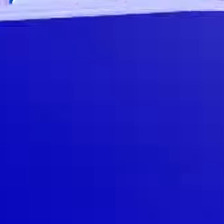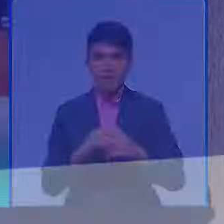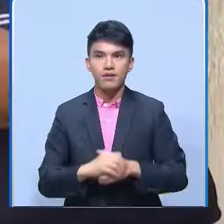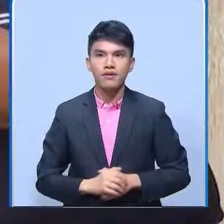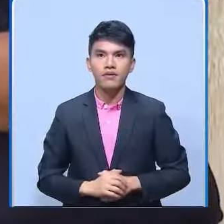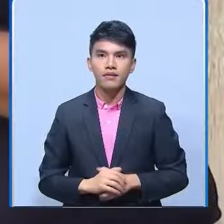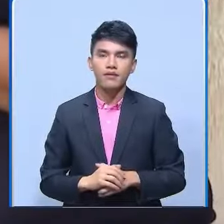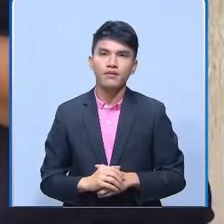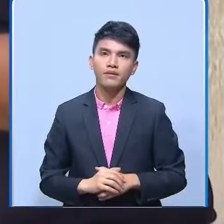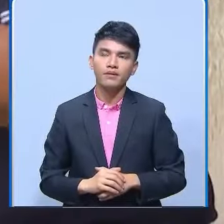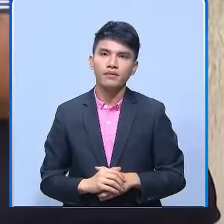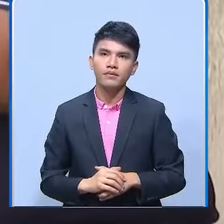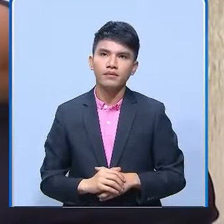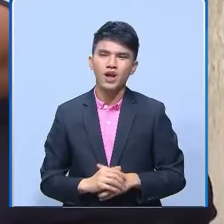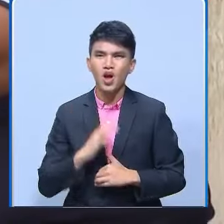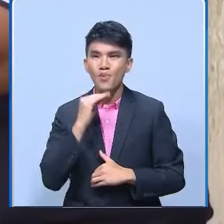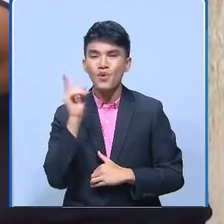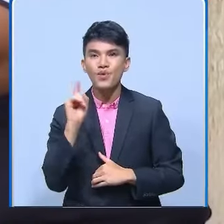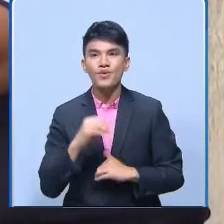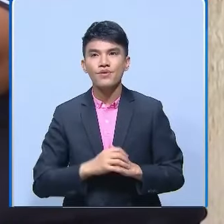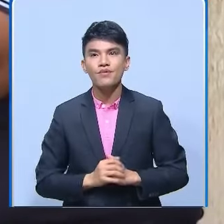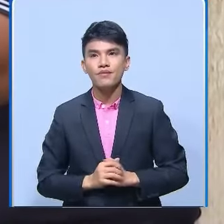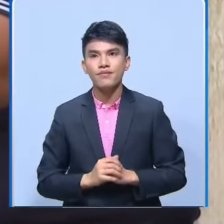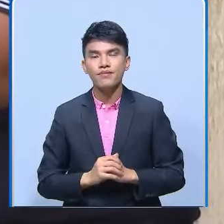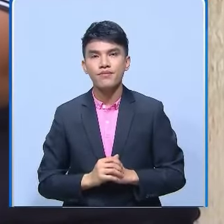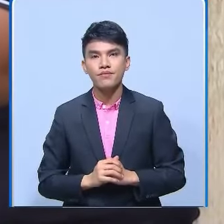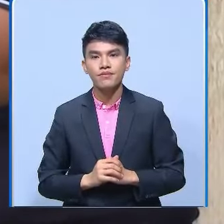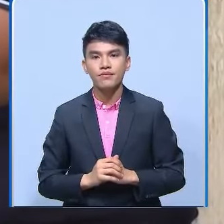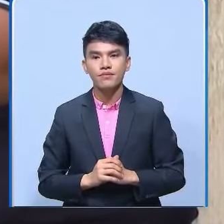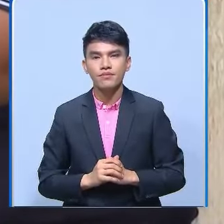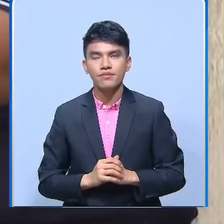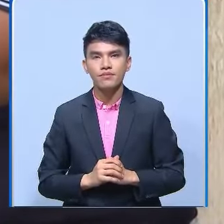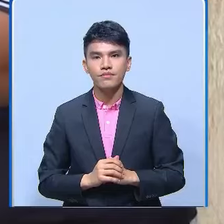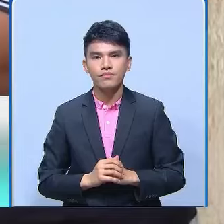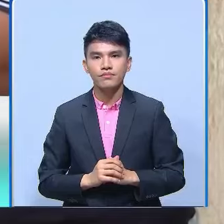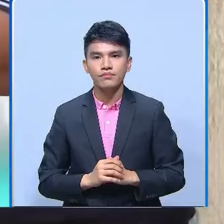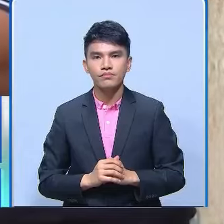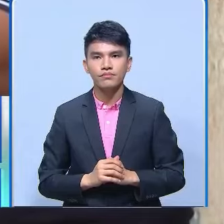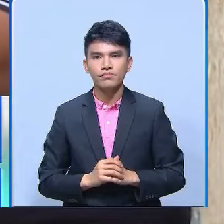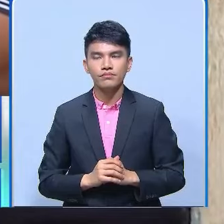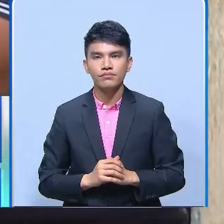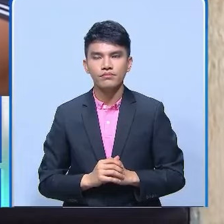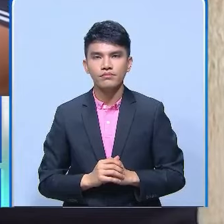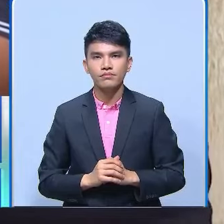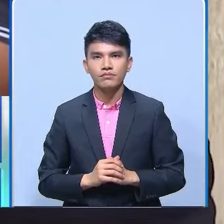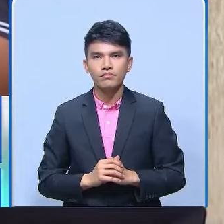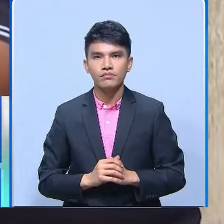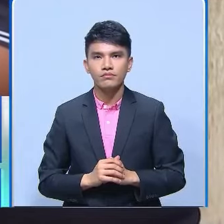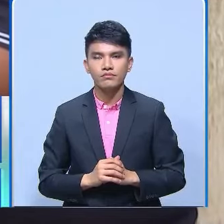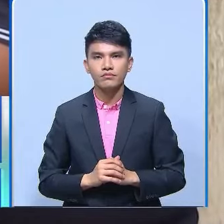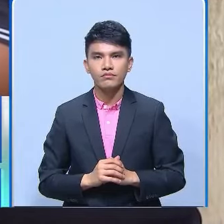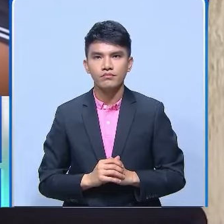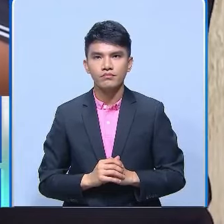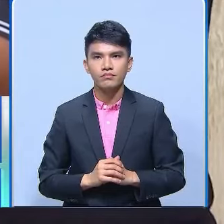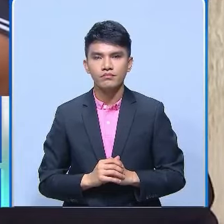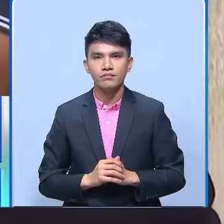ค่ะมาถึงพูดอะไรมงก็ขึ้นไปที่แกเลยก็ลงมาที่นี้ครับแล้วก็